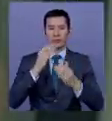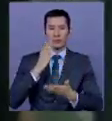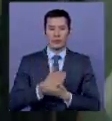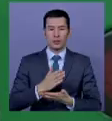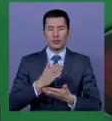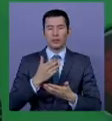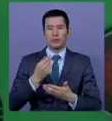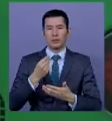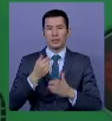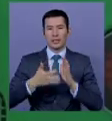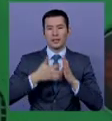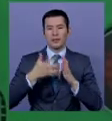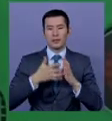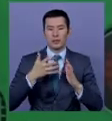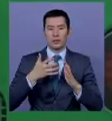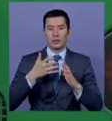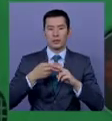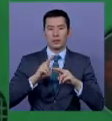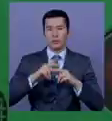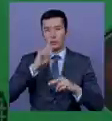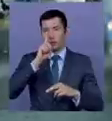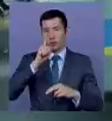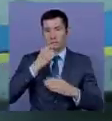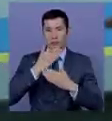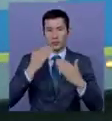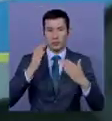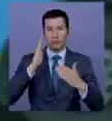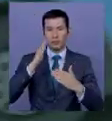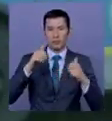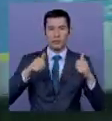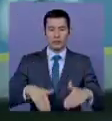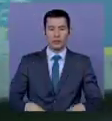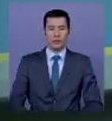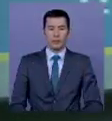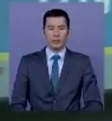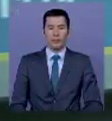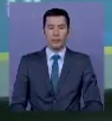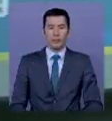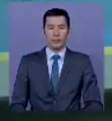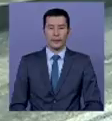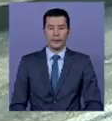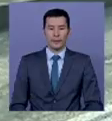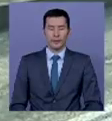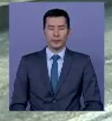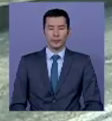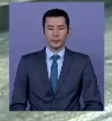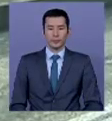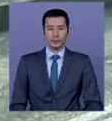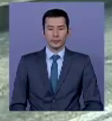көліктердің жетіспеушілігі мәселесін жыл соңына дейін шешу жоспарланып отыр. Сая Меңдеке, Дина Жанабекова, Асет Кундахбаев, Алматы телеарнасы.